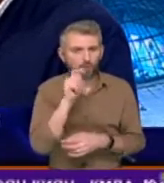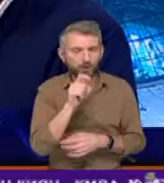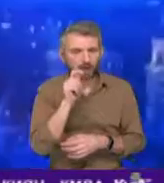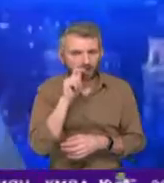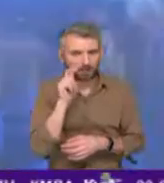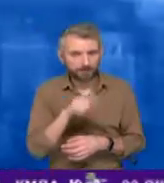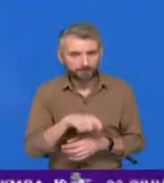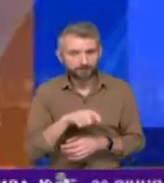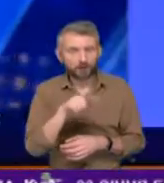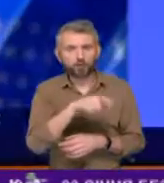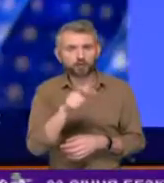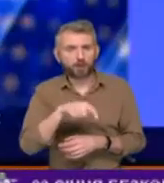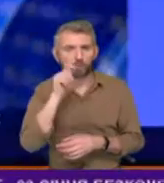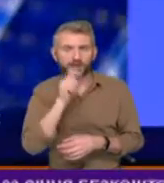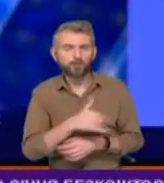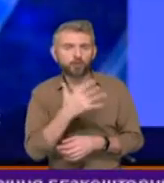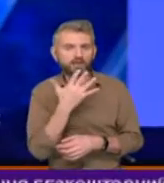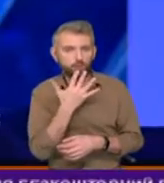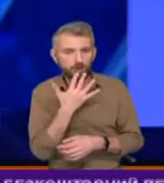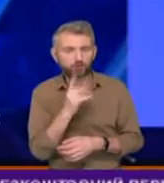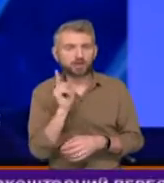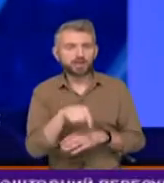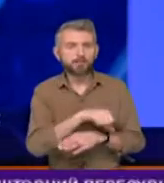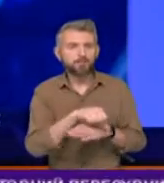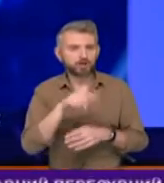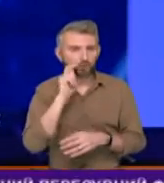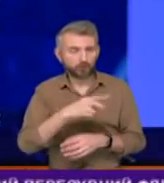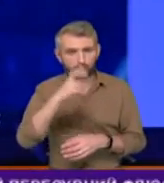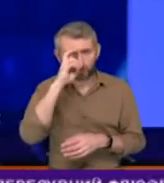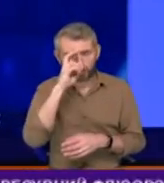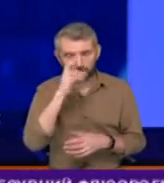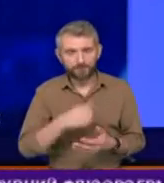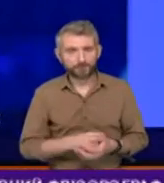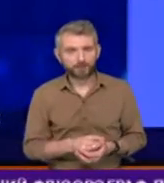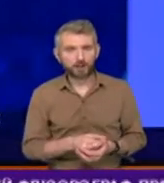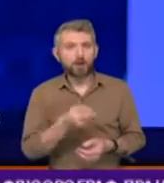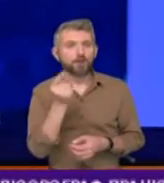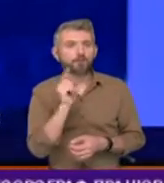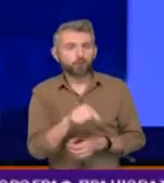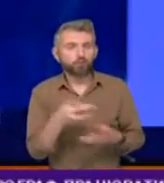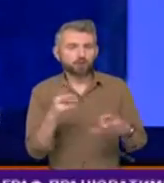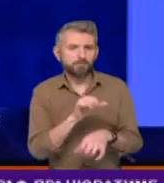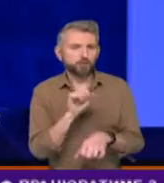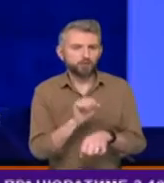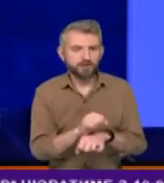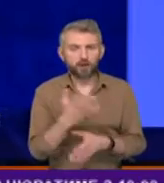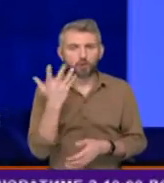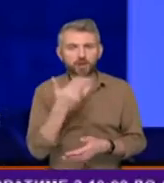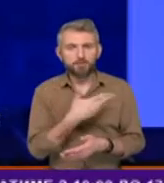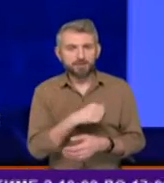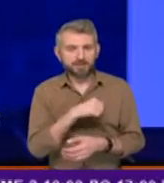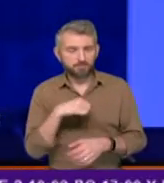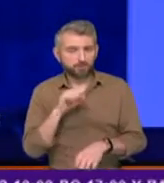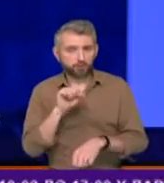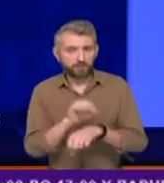українських людей української національності за межами української держави, для української діаспори. В цьому десь треба зупинитися. Коли ми самі в цьому